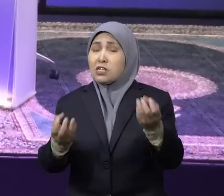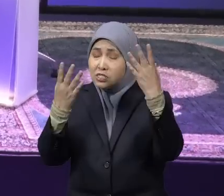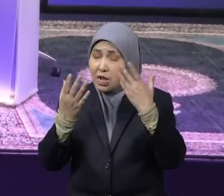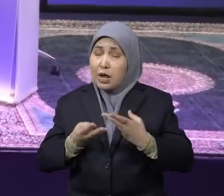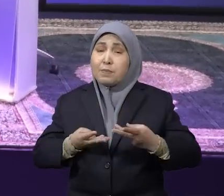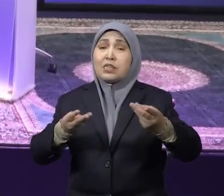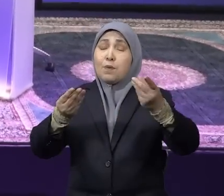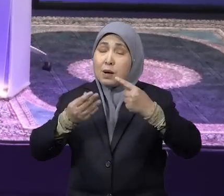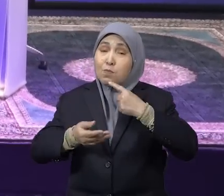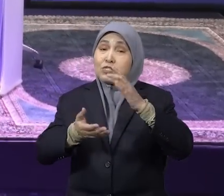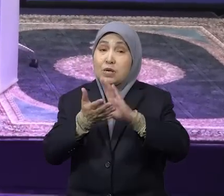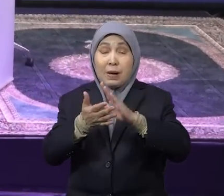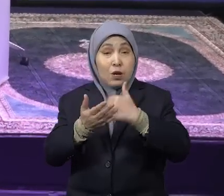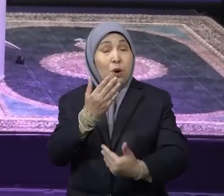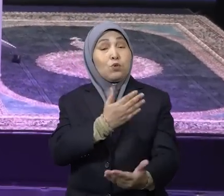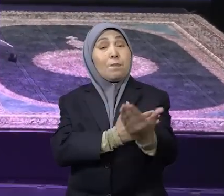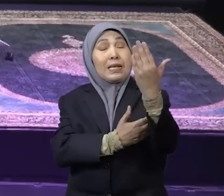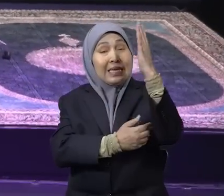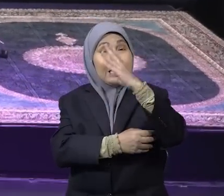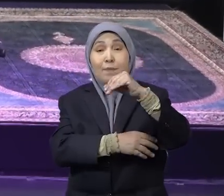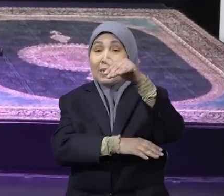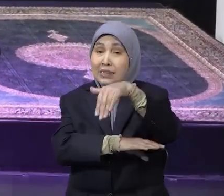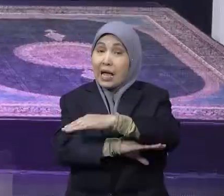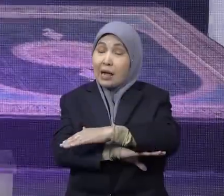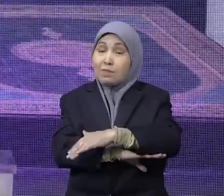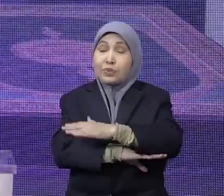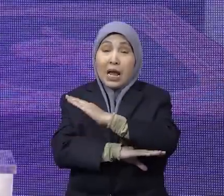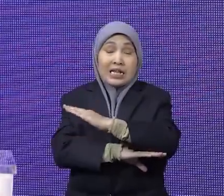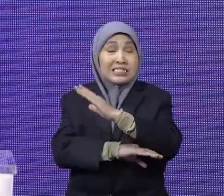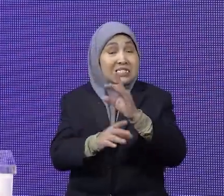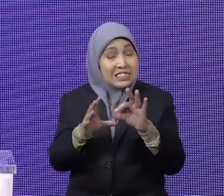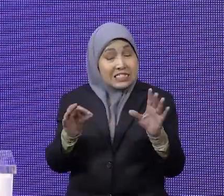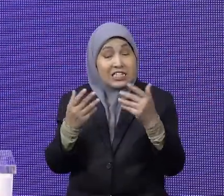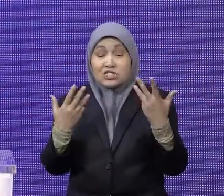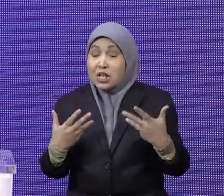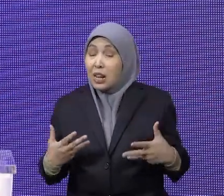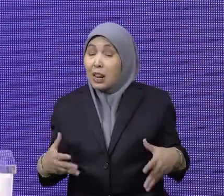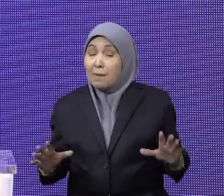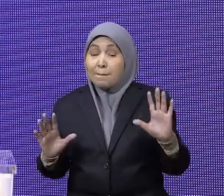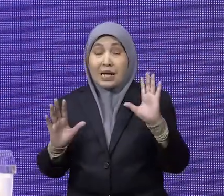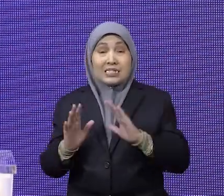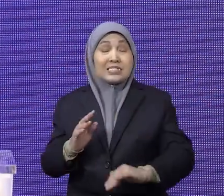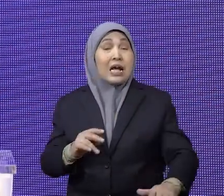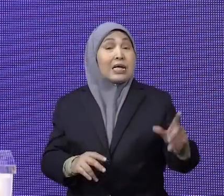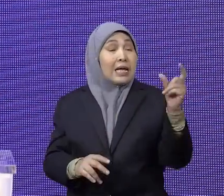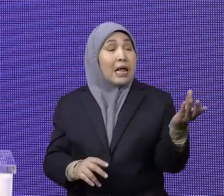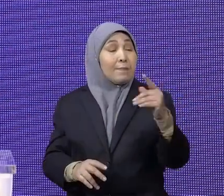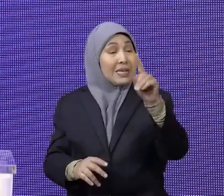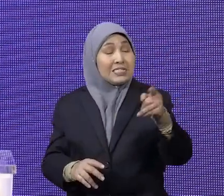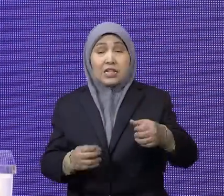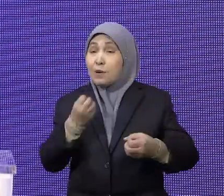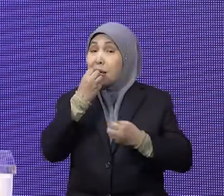dan bertasbihlah memujinya pada waktu pagi dan pada waktu petang. Ini cerita selepas daripada Nabi Allah